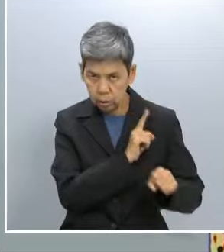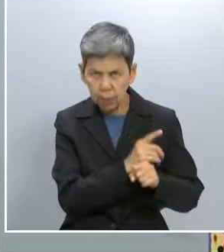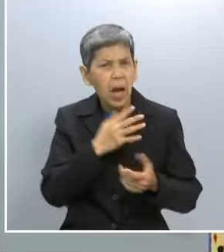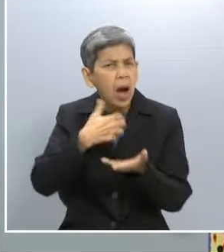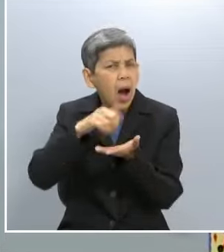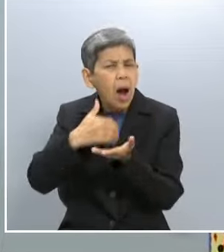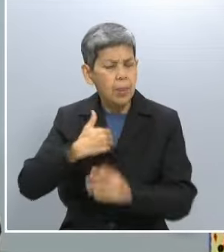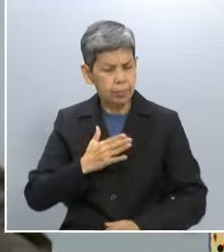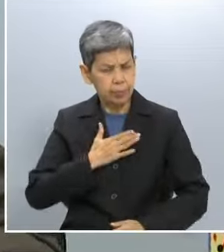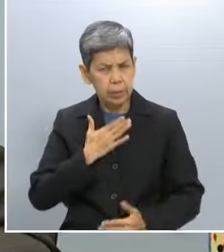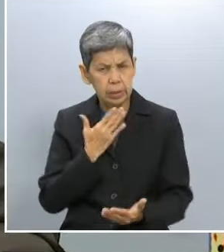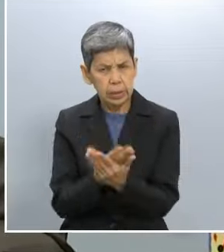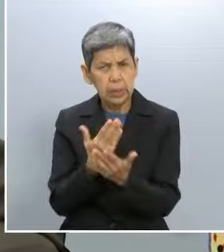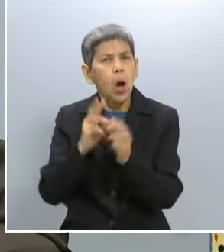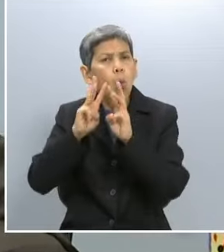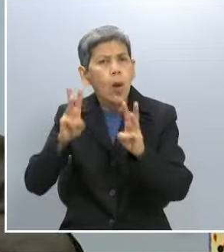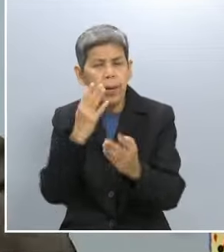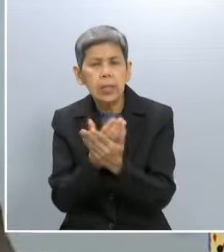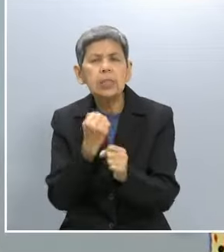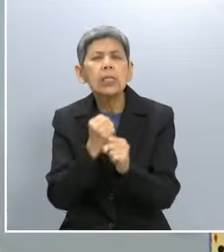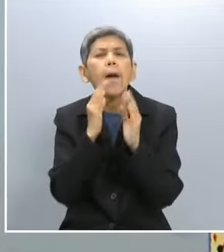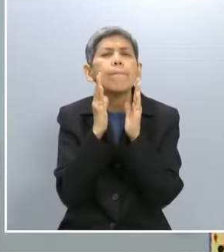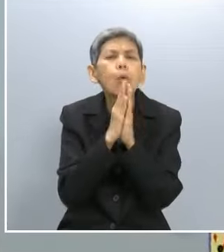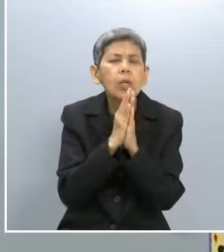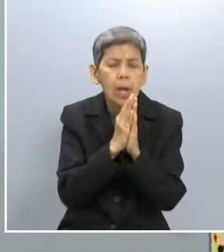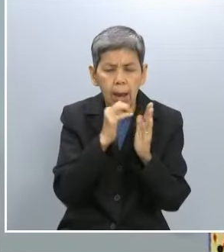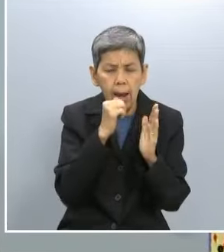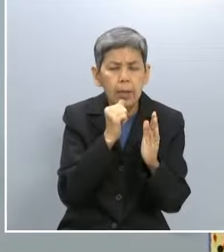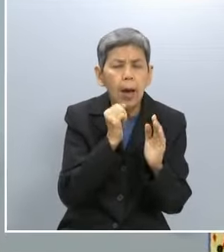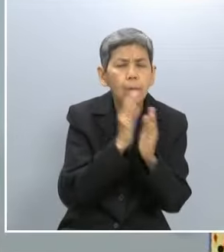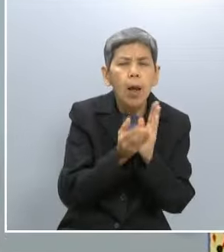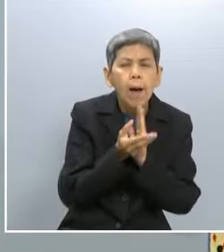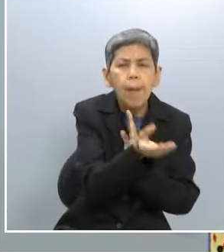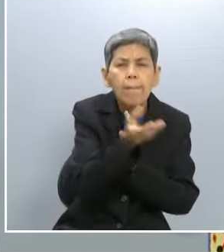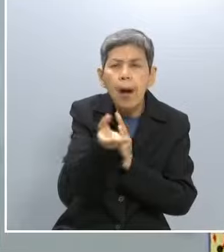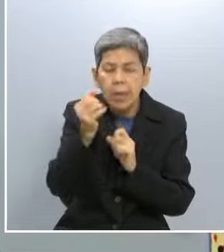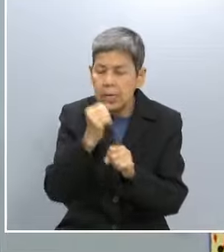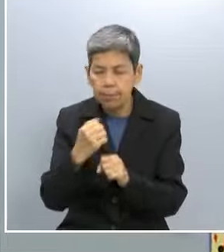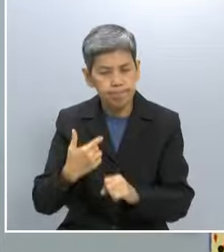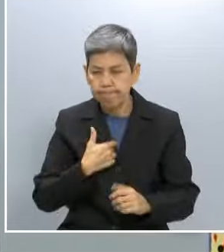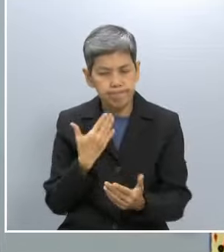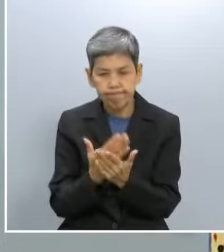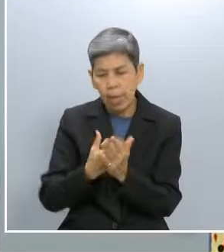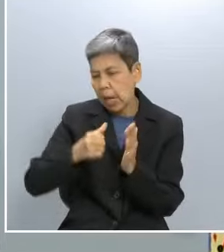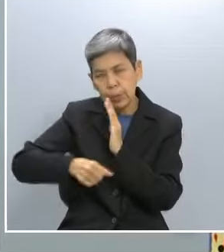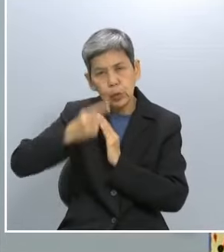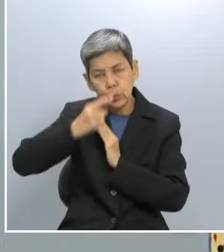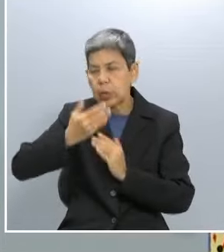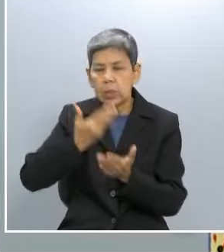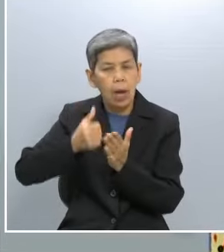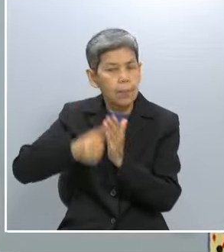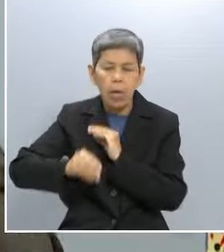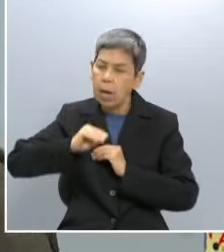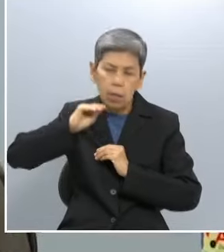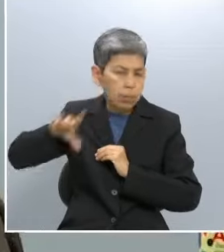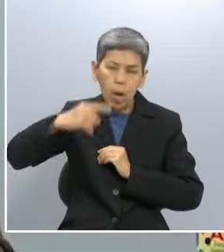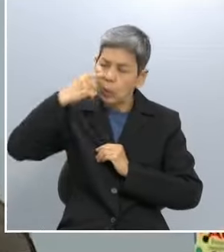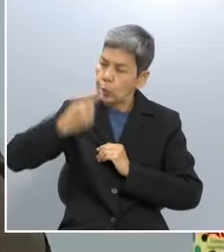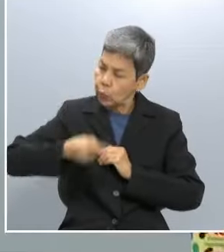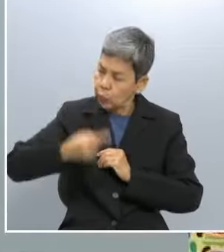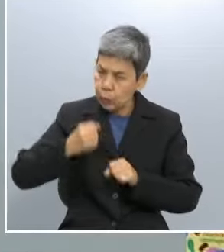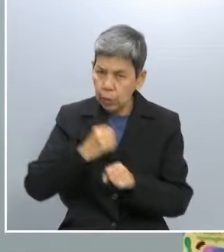วว่าบิ๊กโจ๊กเอาเงินจากเว็บพนันไปทำบุญเพื่อหลีกเลี่ยงภาษีบิ๊กโจ๊กยืนยันนะคะว่าไม่เคยเลี่ยงภาษีจ่ายครบทุกบาททุกสตาง